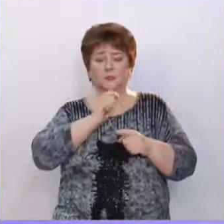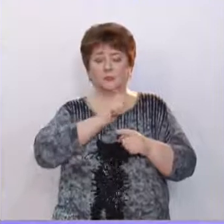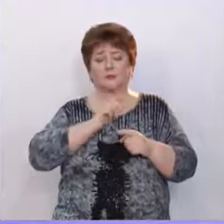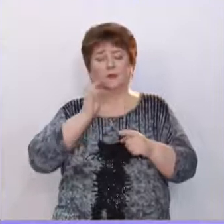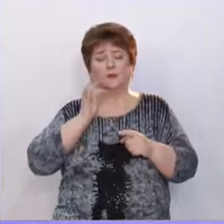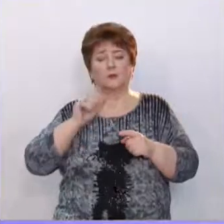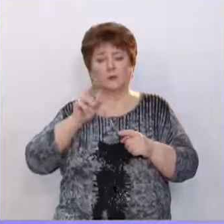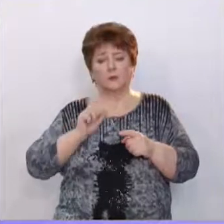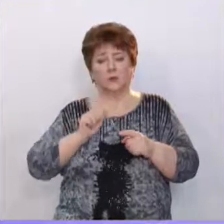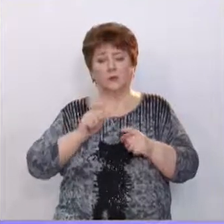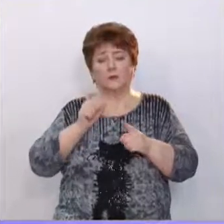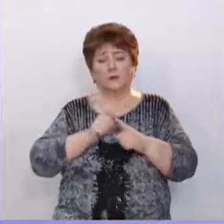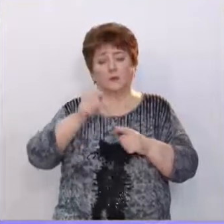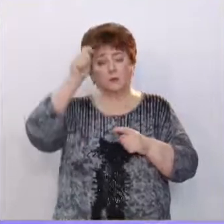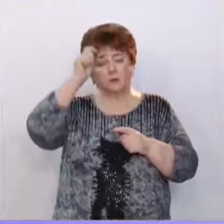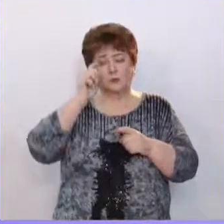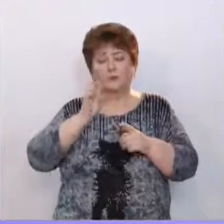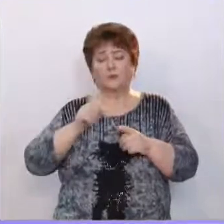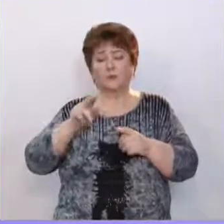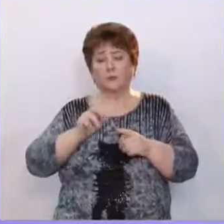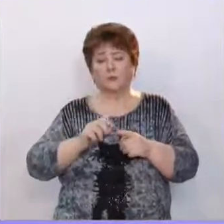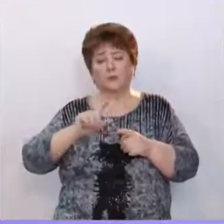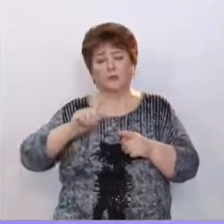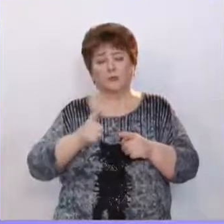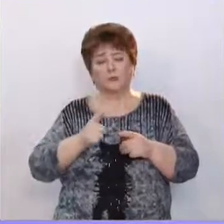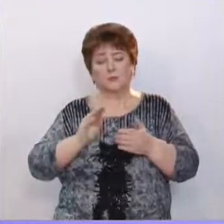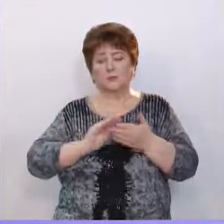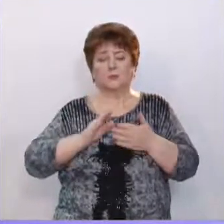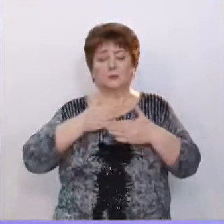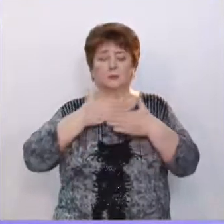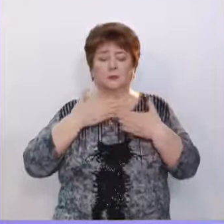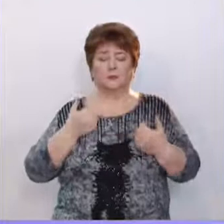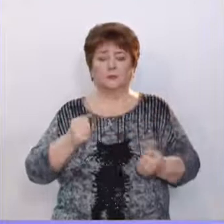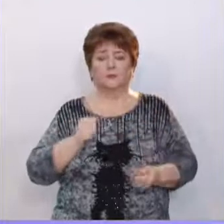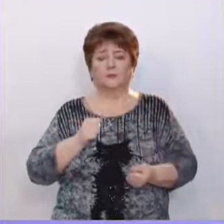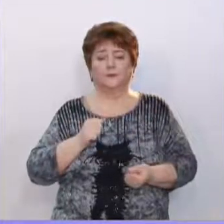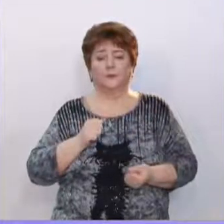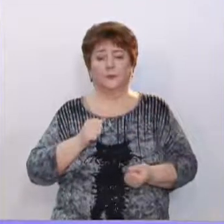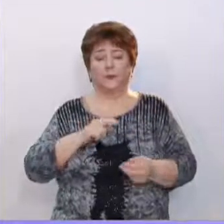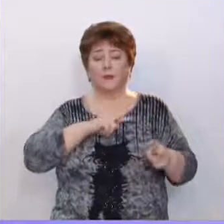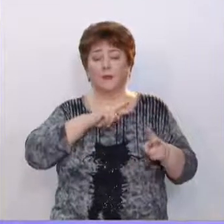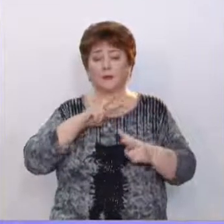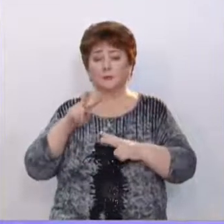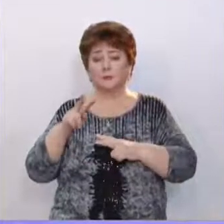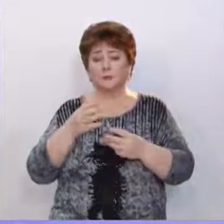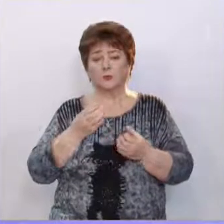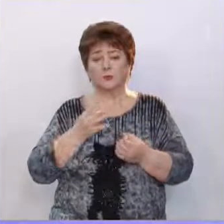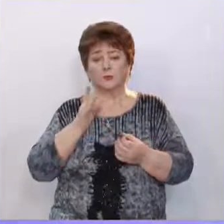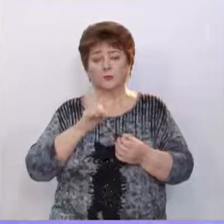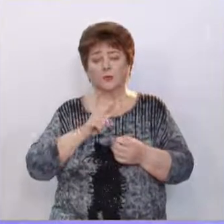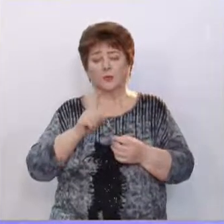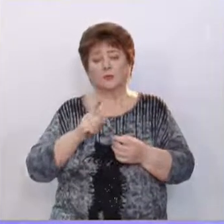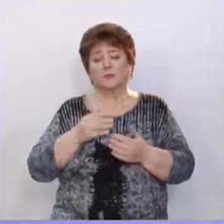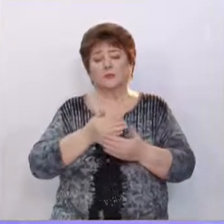рода. В словах мужского рода мягкий знак не пишется. Рассмотрим еще раз